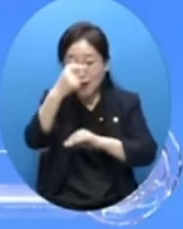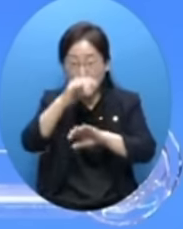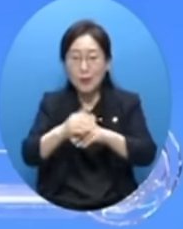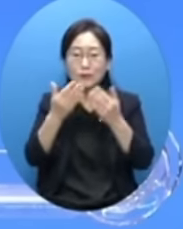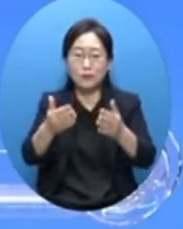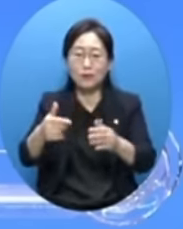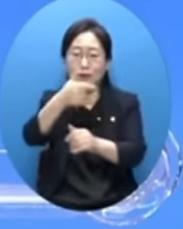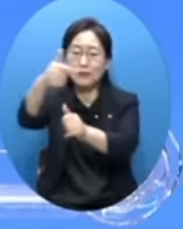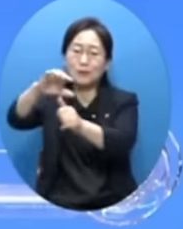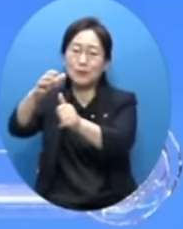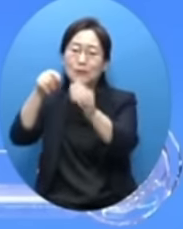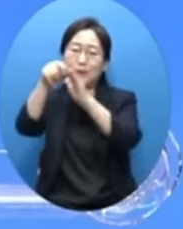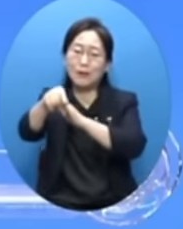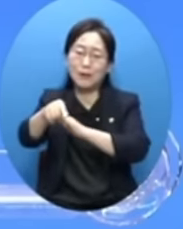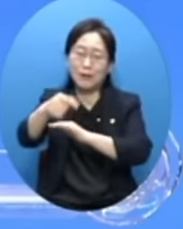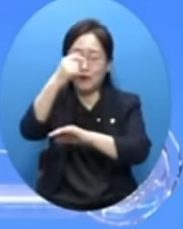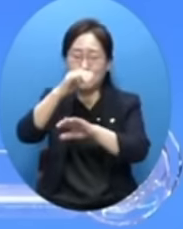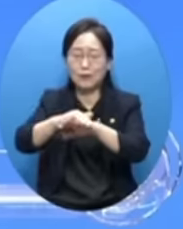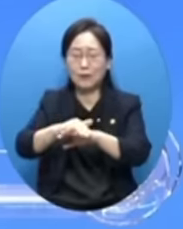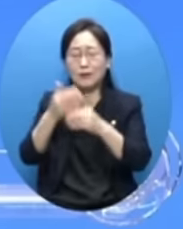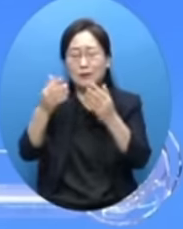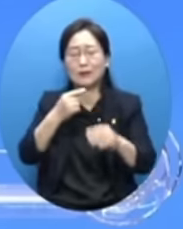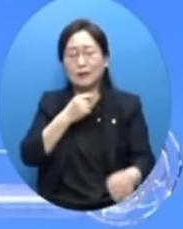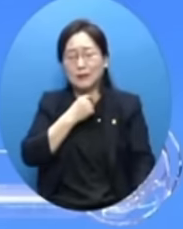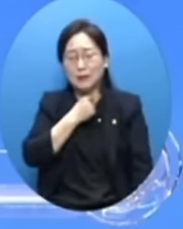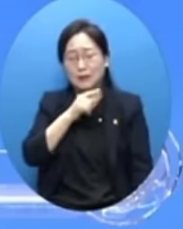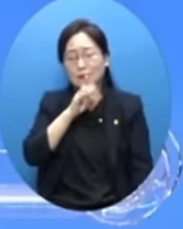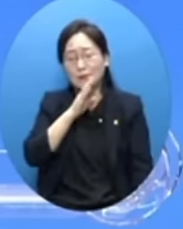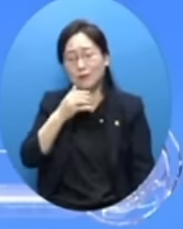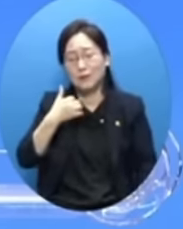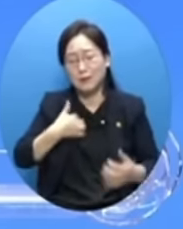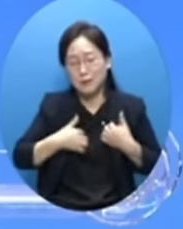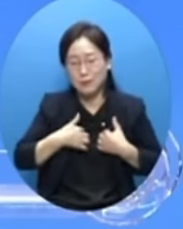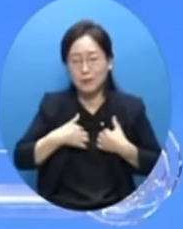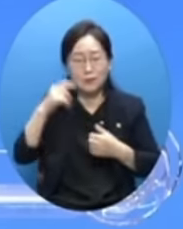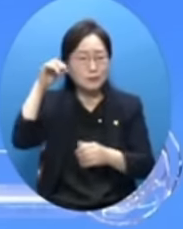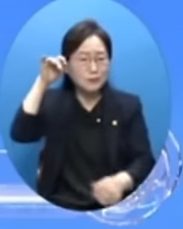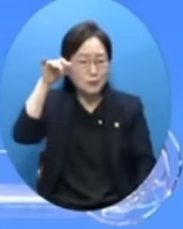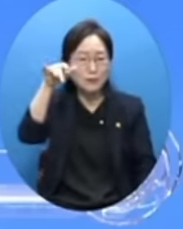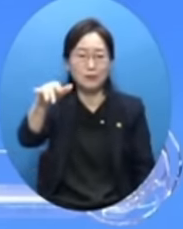얼마나 큰 기쁨인지 너무나 본교가 그립습니다.